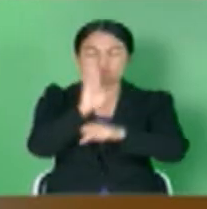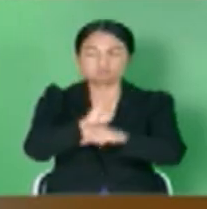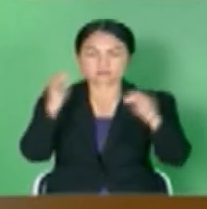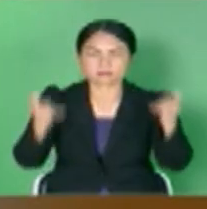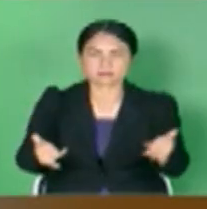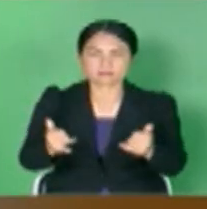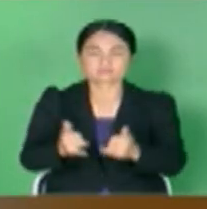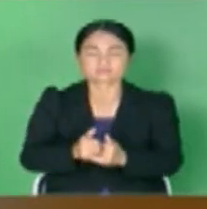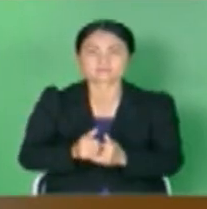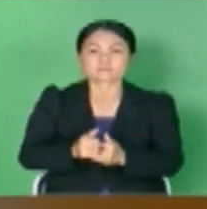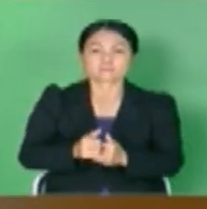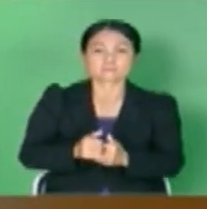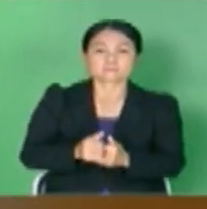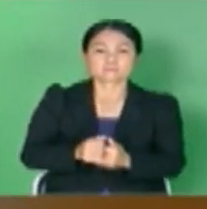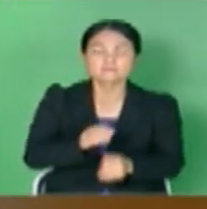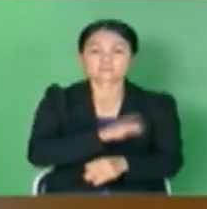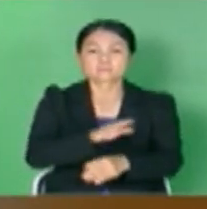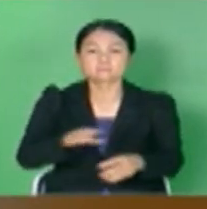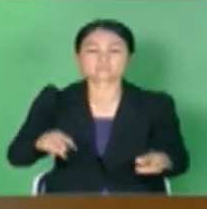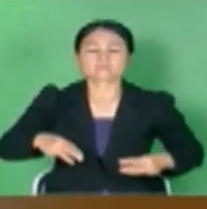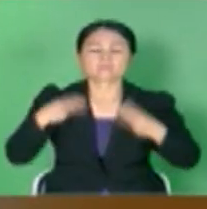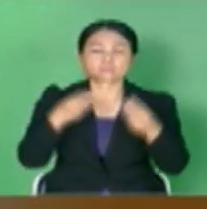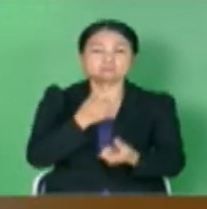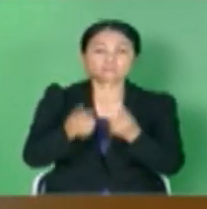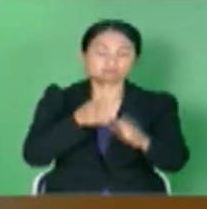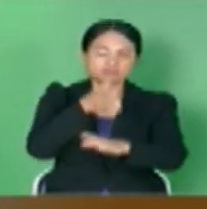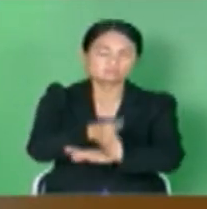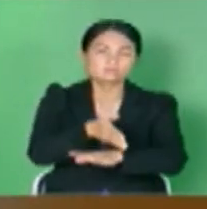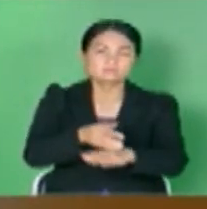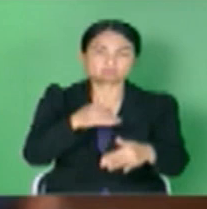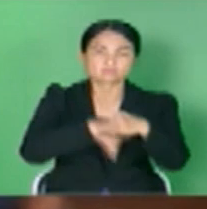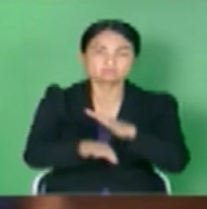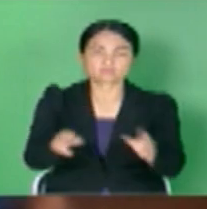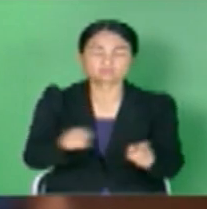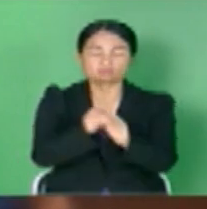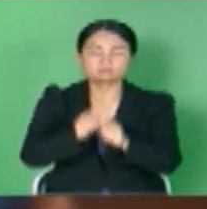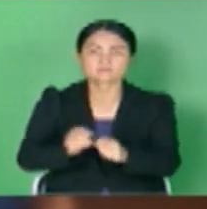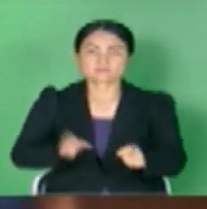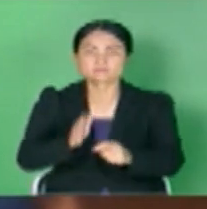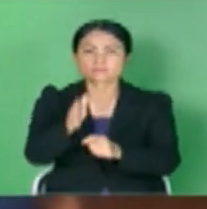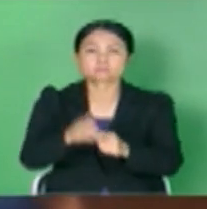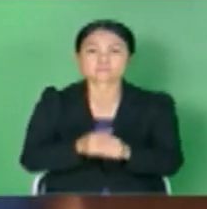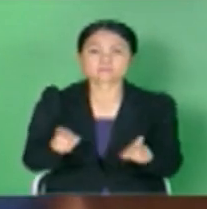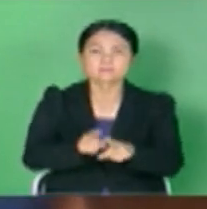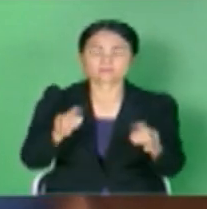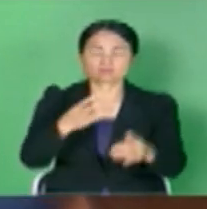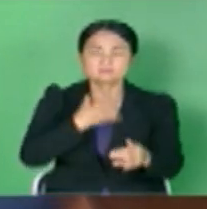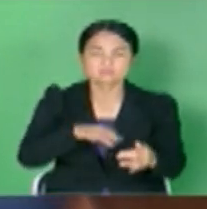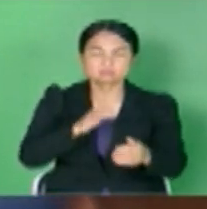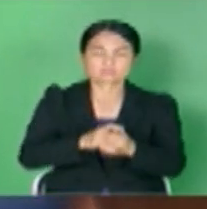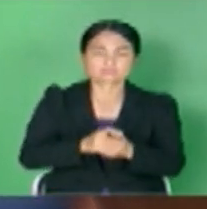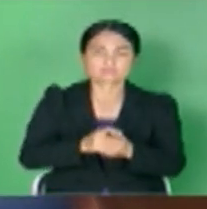ងអស់នេះសុទ្ធតែកុមារយុវជនធ្វើដំណើរឆ្លងកាត់ឬចូលរួមញឹកញាប់ជាងគេដូច្នេះមិនច